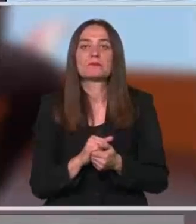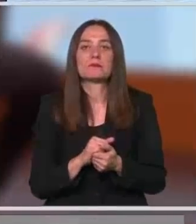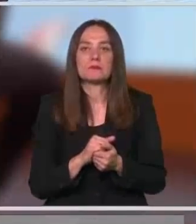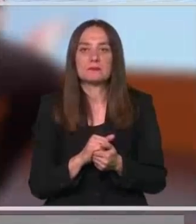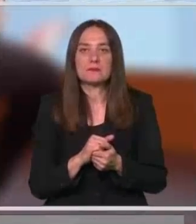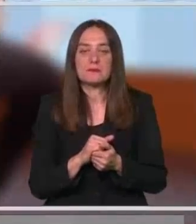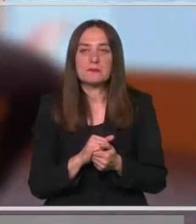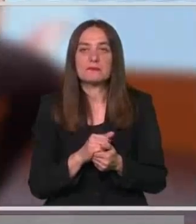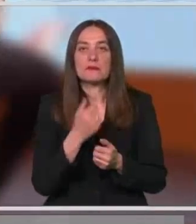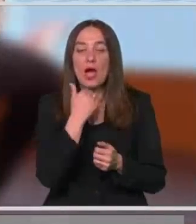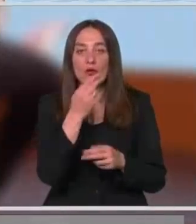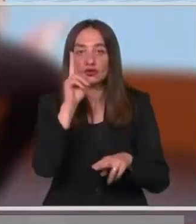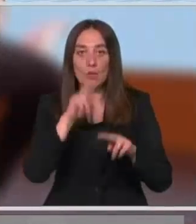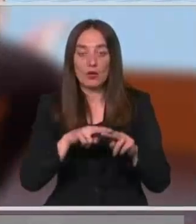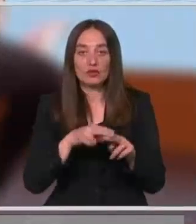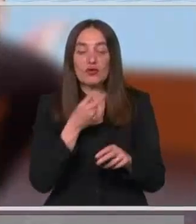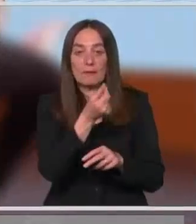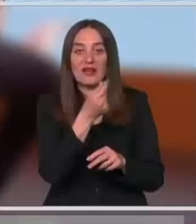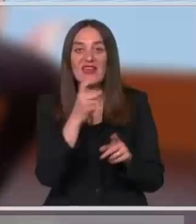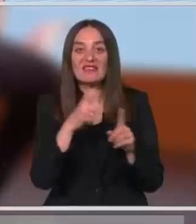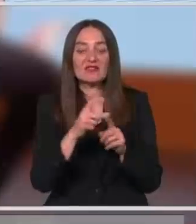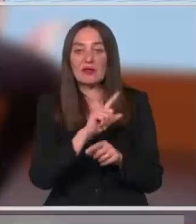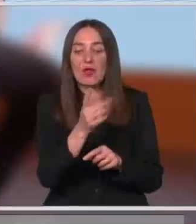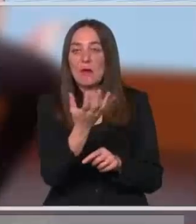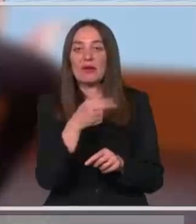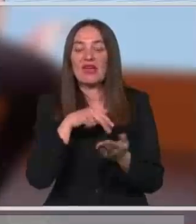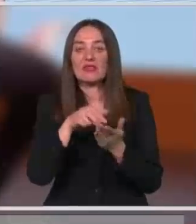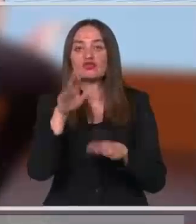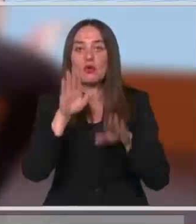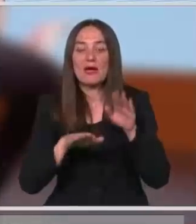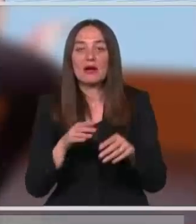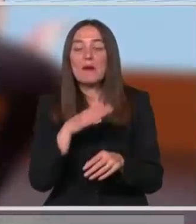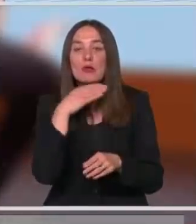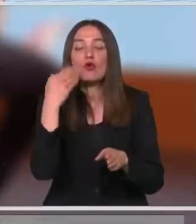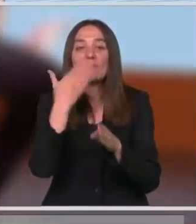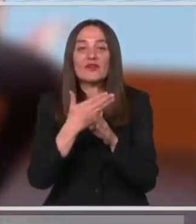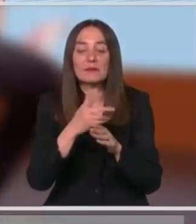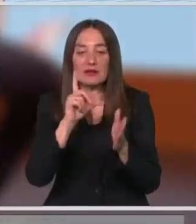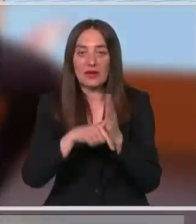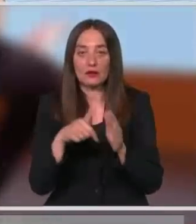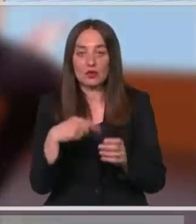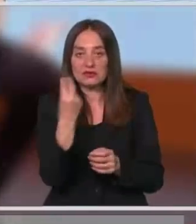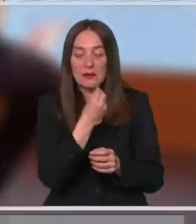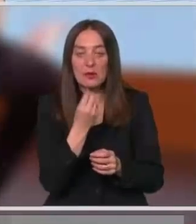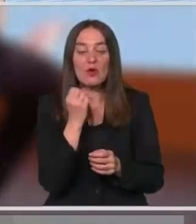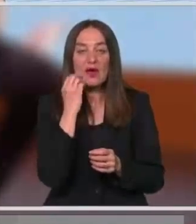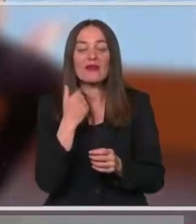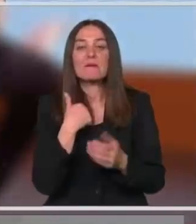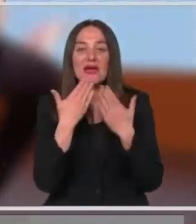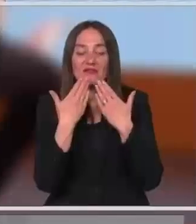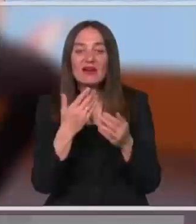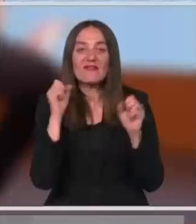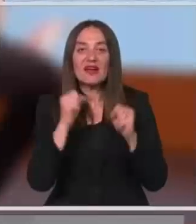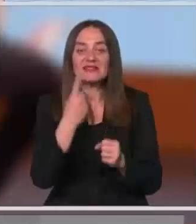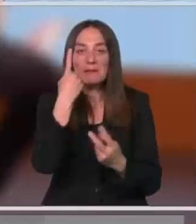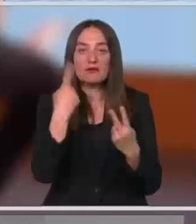Odluči se, hoćeš da isplaćuješ dividendu, onda nemoj da ideš u mere. Mnogo firmi trenutno u Srbiji, konkretno, evo kad već hvalimo vlasnika Prve